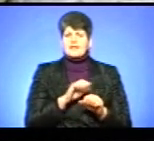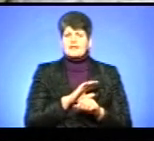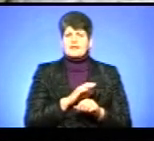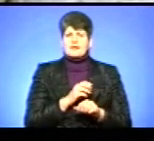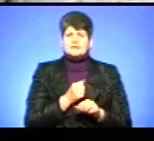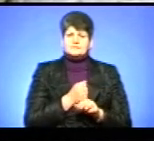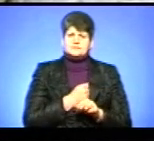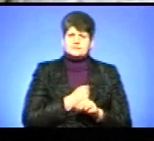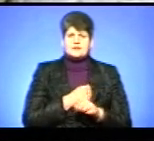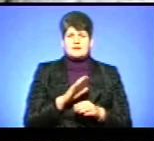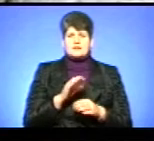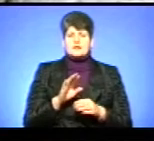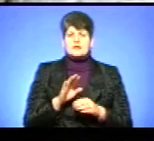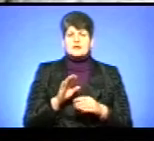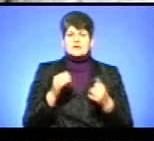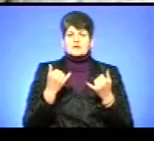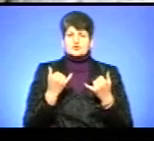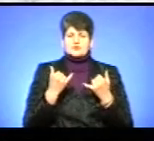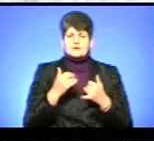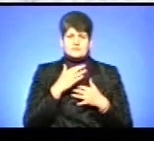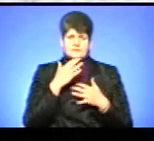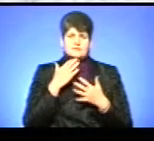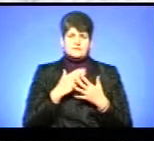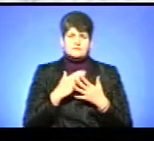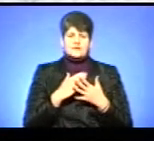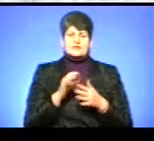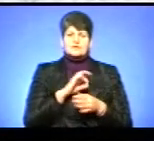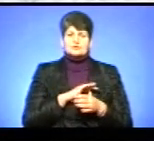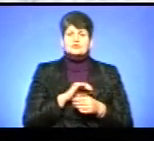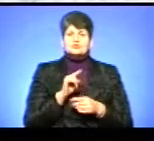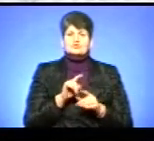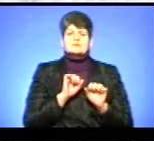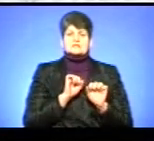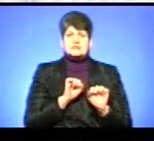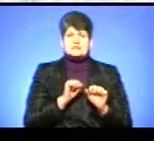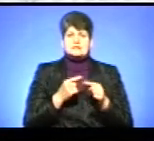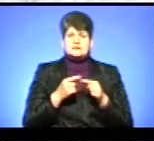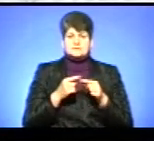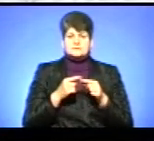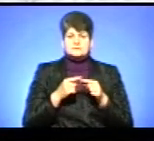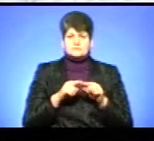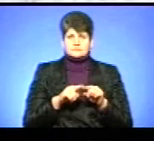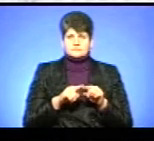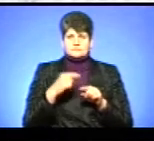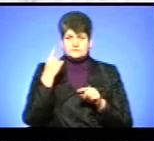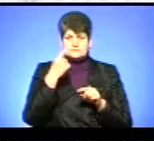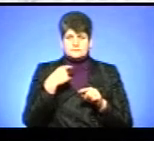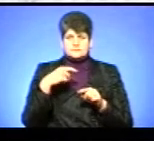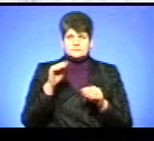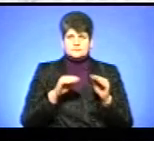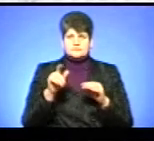небайдужість, якої на сьогодні час дуже багато. Вони використовуються для того, щоб захистити техніку і особовий склад від